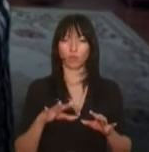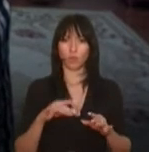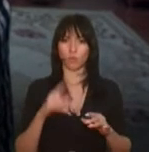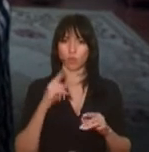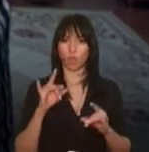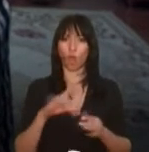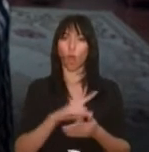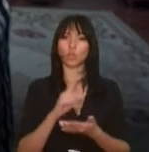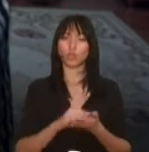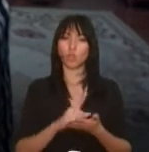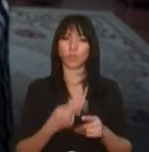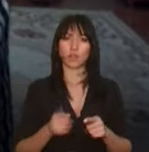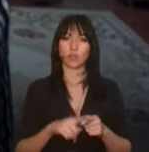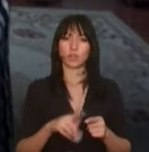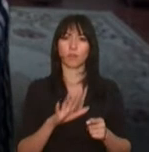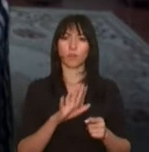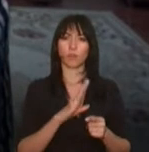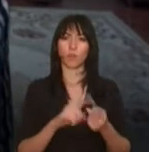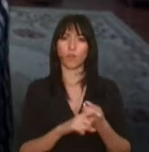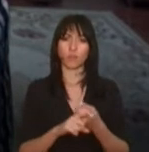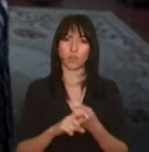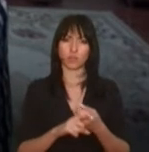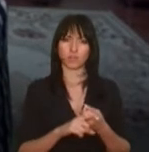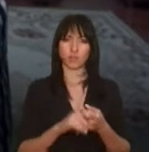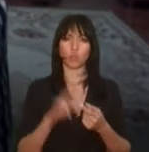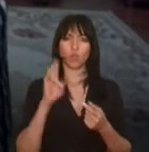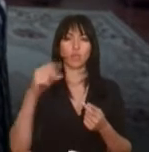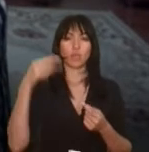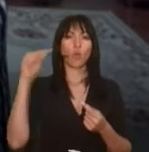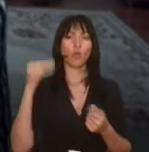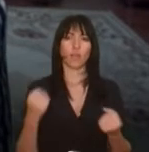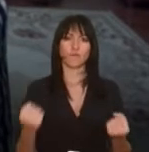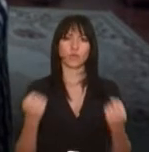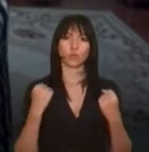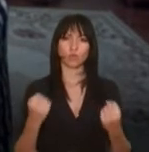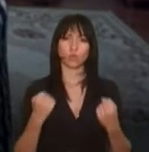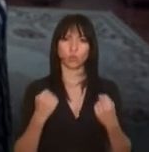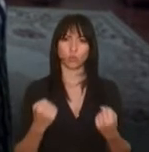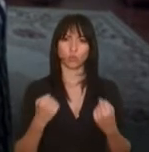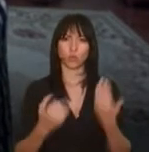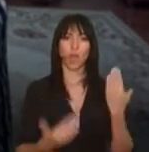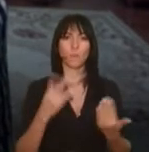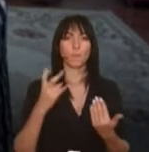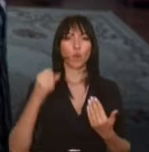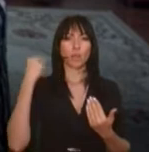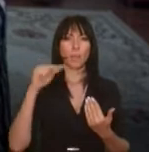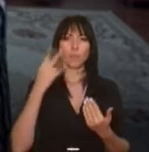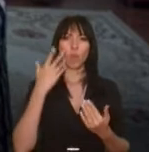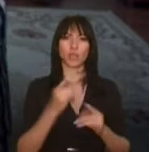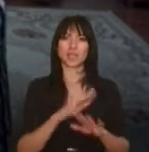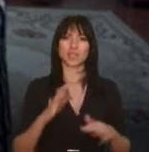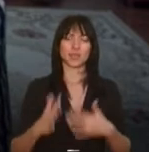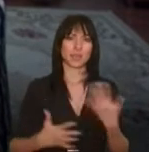Особливо це коварно на уроках фізкультури або десь на перервах, коли діти інтенсивно і